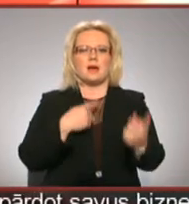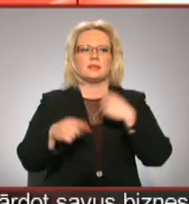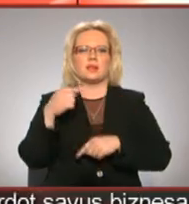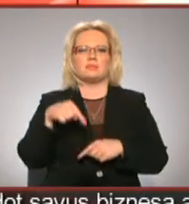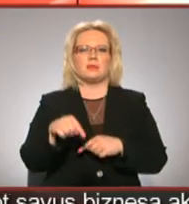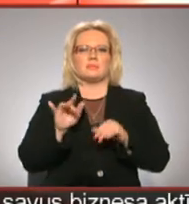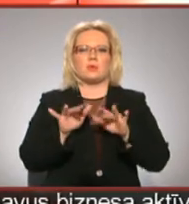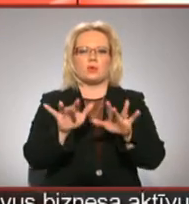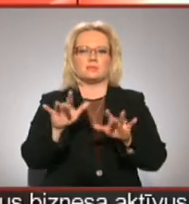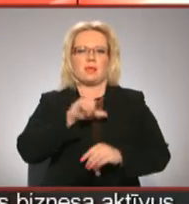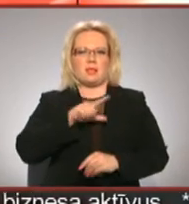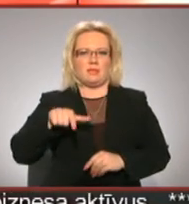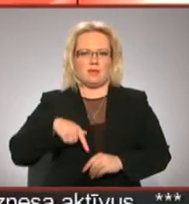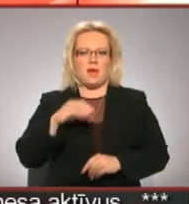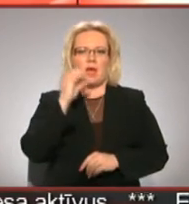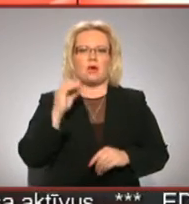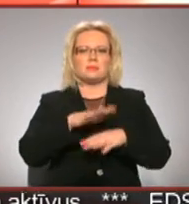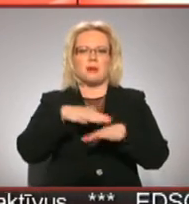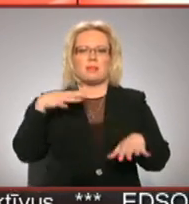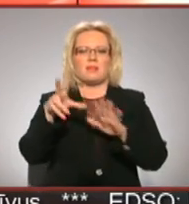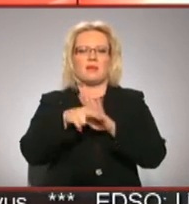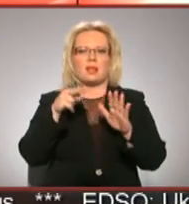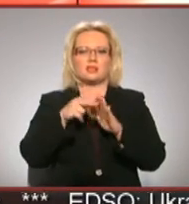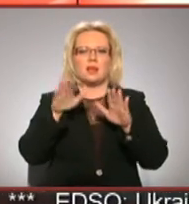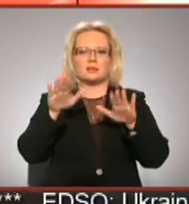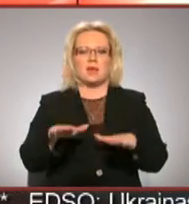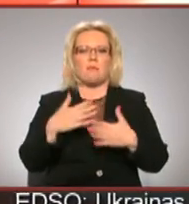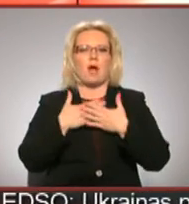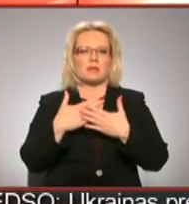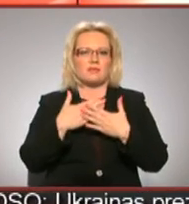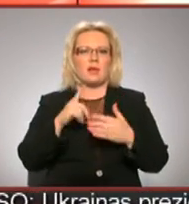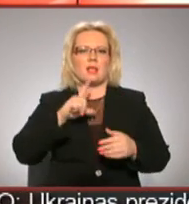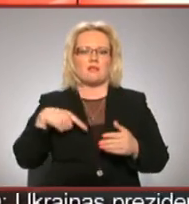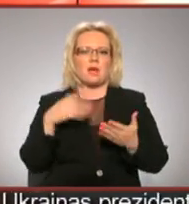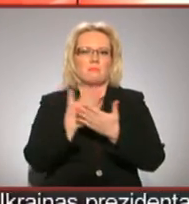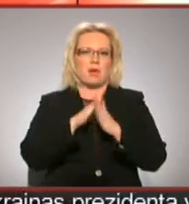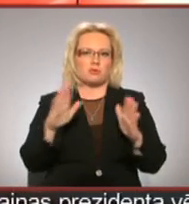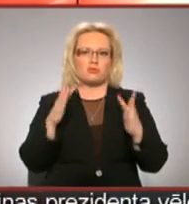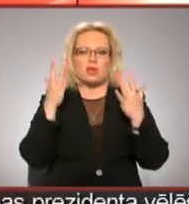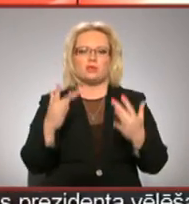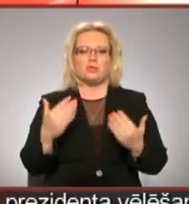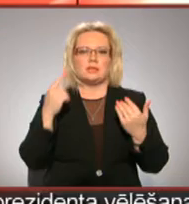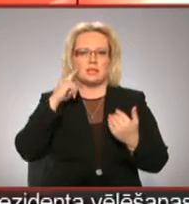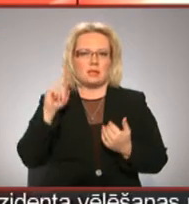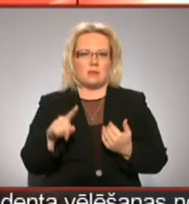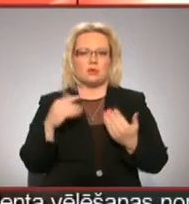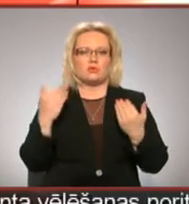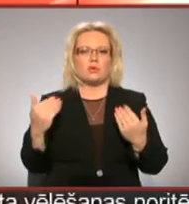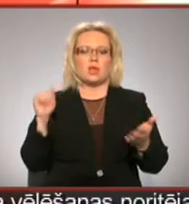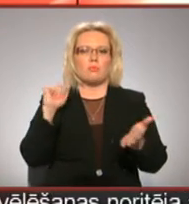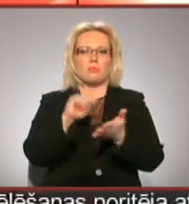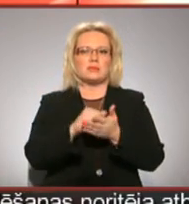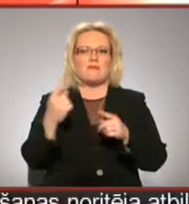Atgriežamies pie norisēm Latvijā. Eiropas parlamenta vēlēšanas ar zemu aktivitāti Latvijā ir beigušās un rezultāti zināmi. Un